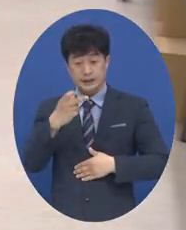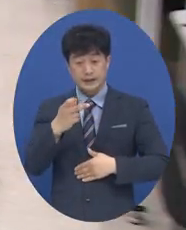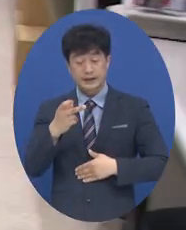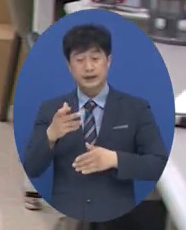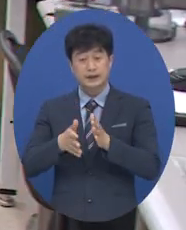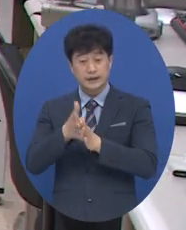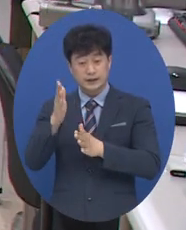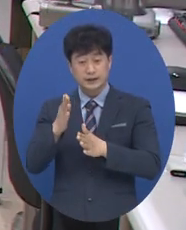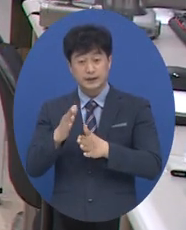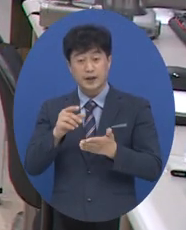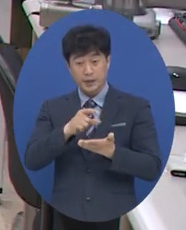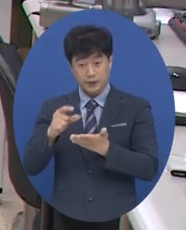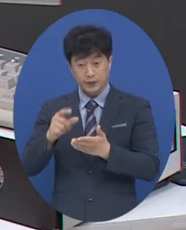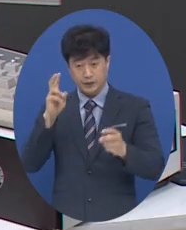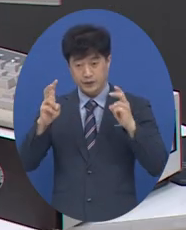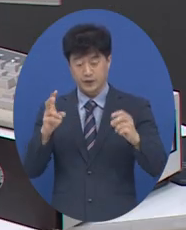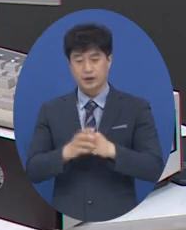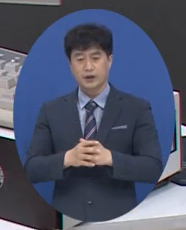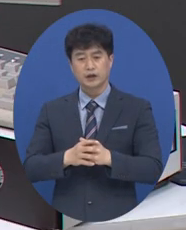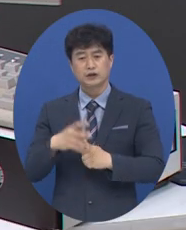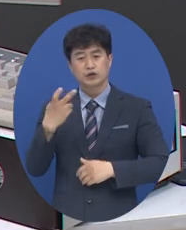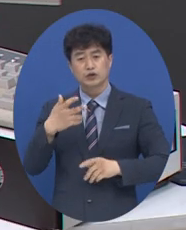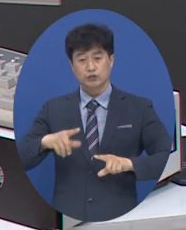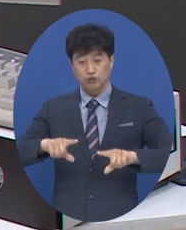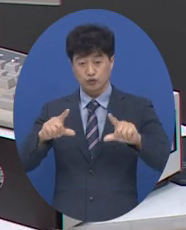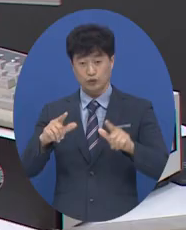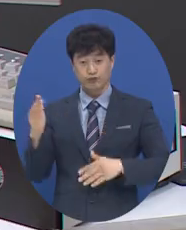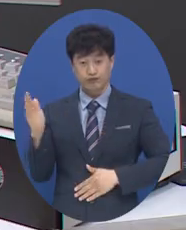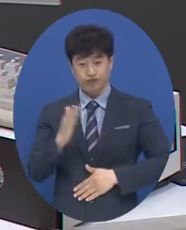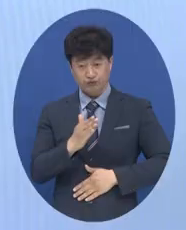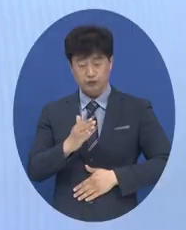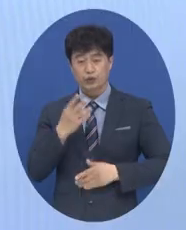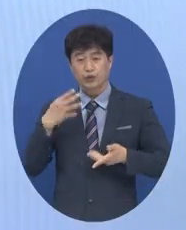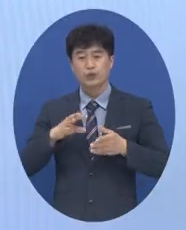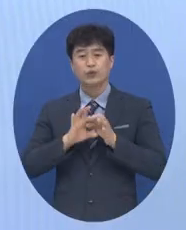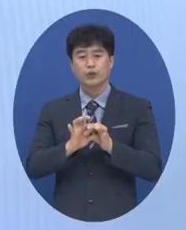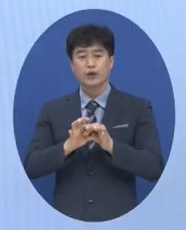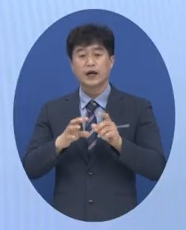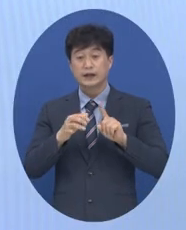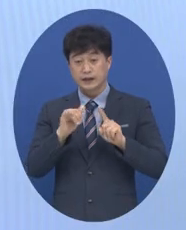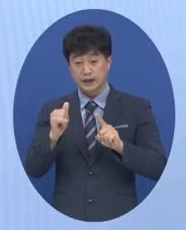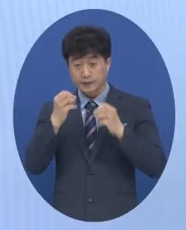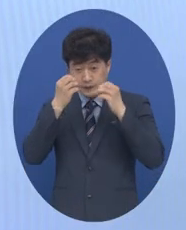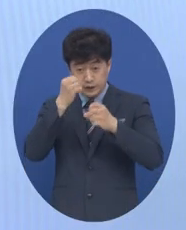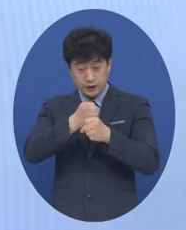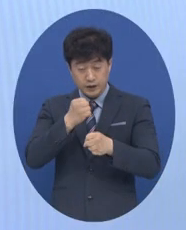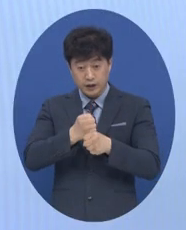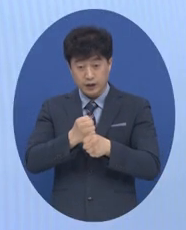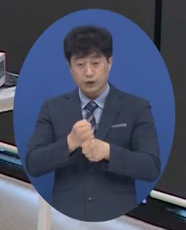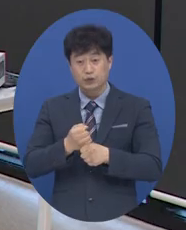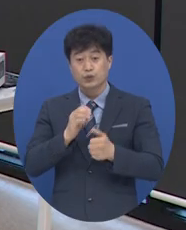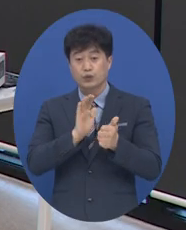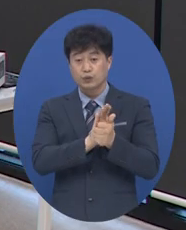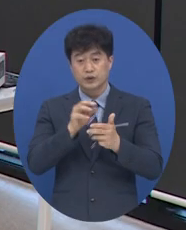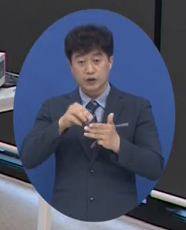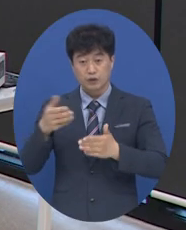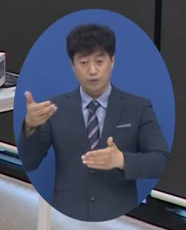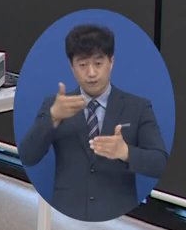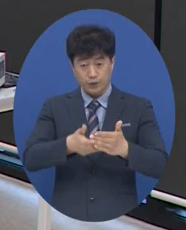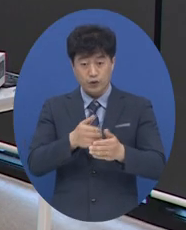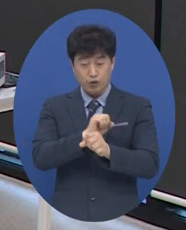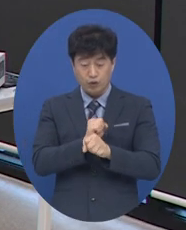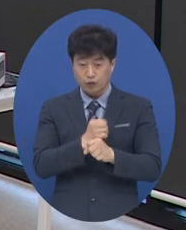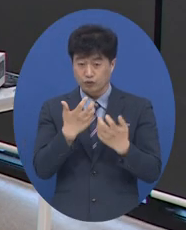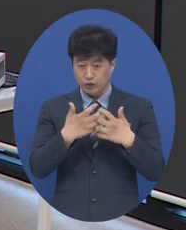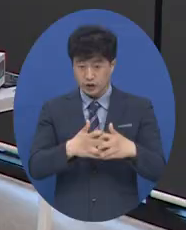안산시의 한 시스템 반도체 기업. 지난 2019년부터 경기도를 통해 1인 창조 지원센터에 입주해 연구